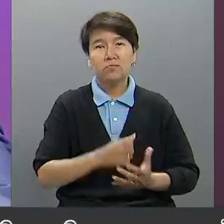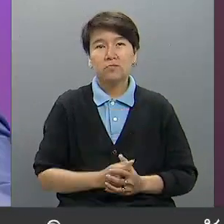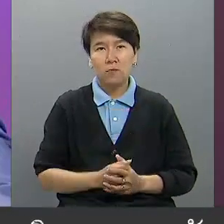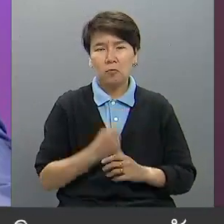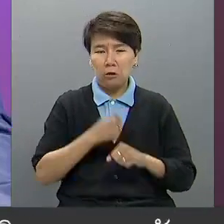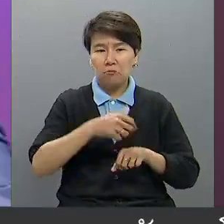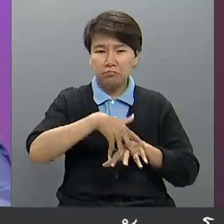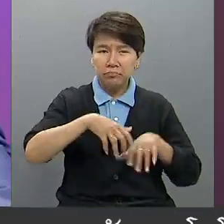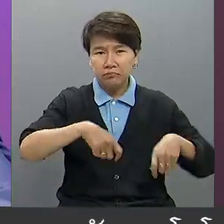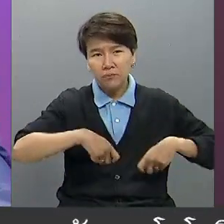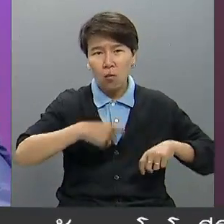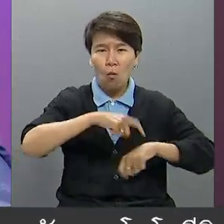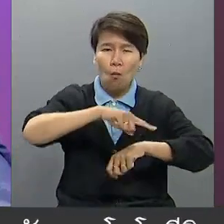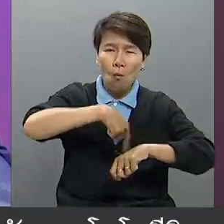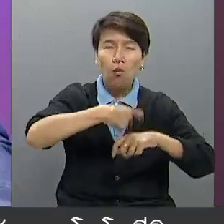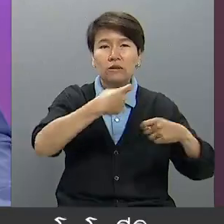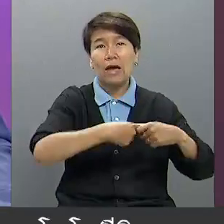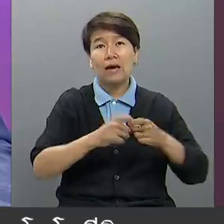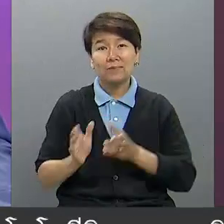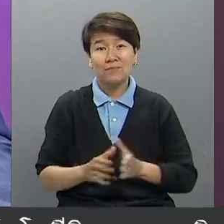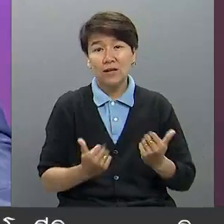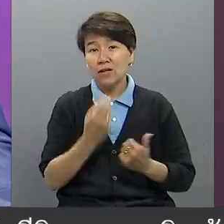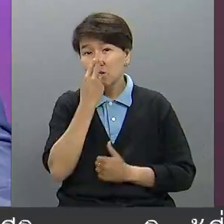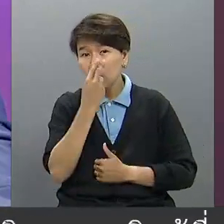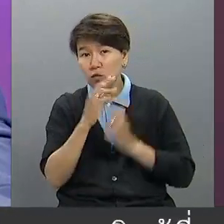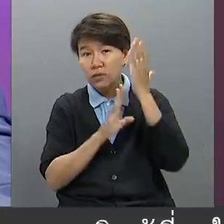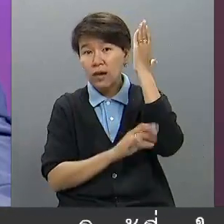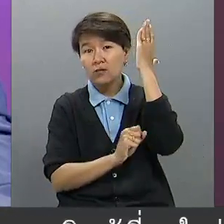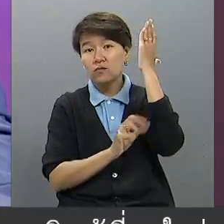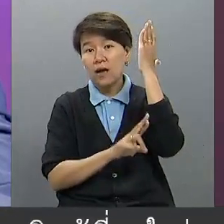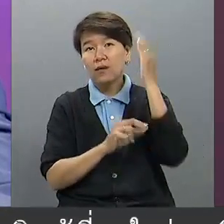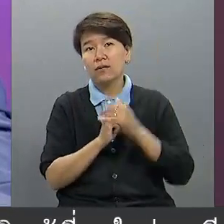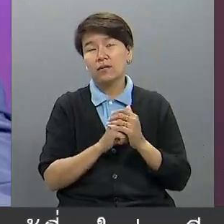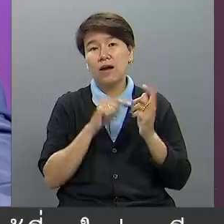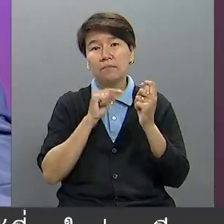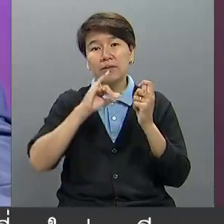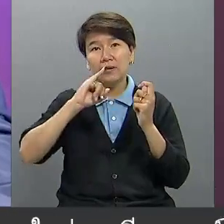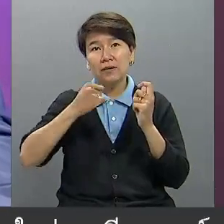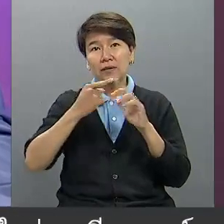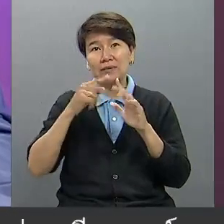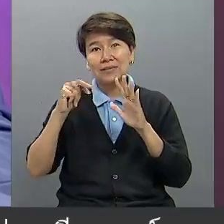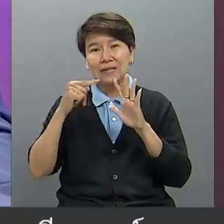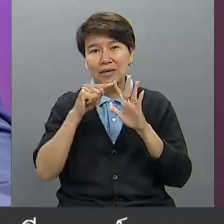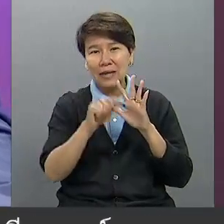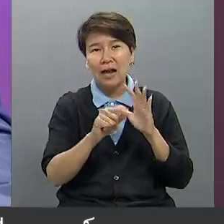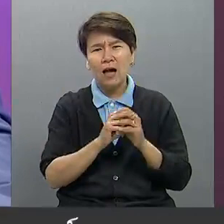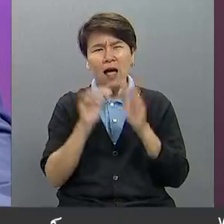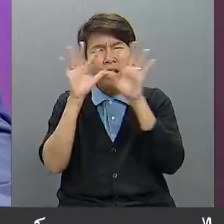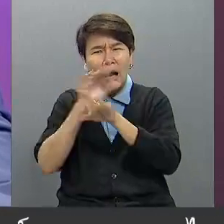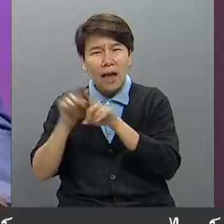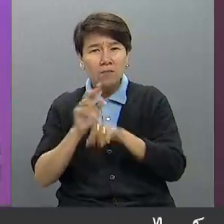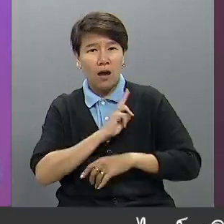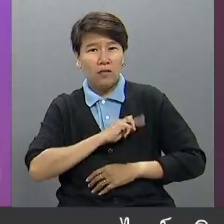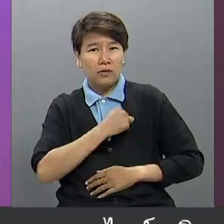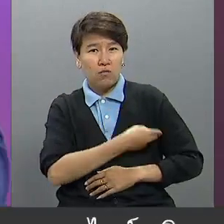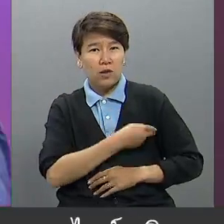านะครับพากันไปที่จันนะครับคุณผู้ชมครับที่ลิวงสวิตเซอร์แลนด์แดนจันนะที่จังหวัดสงขลานะครับต้อง